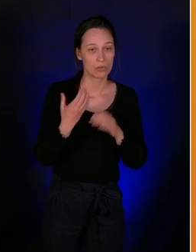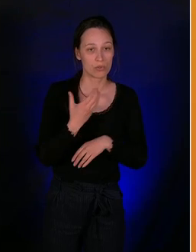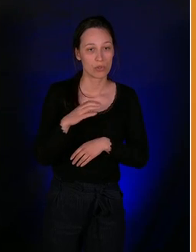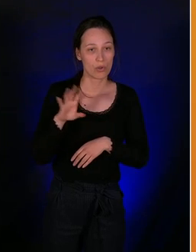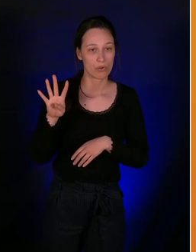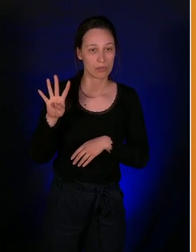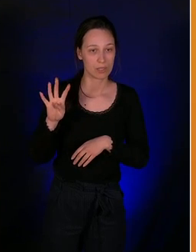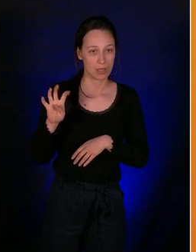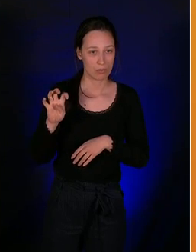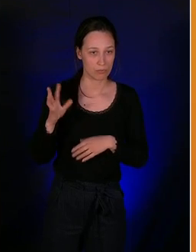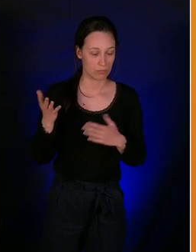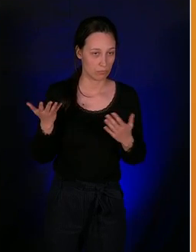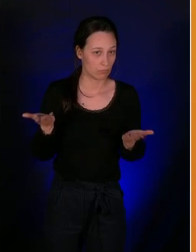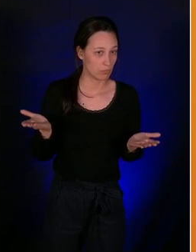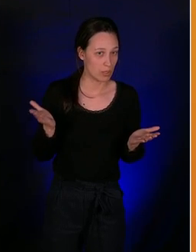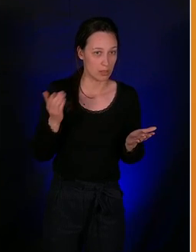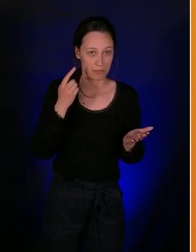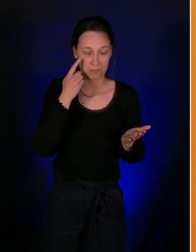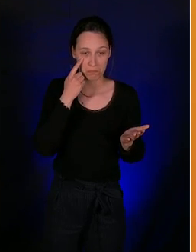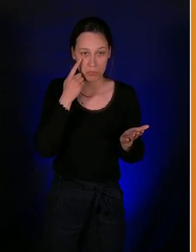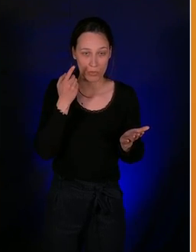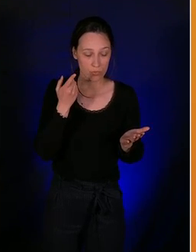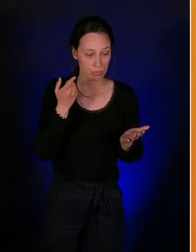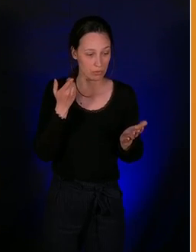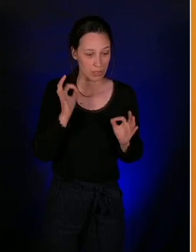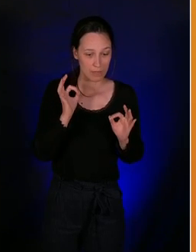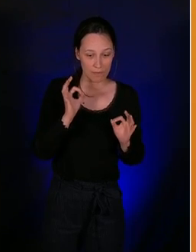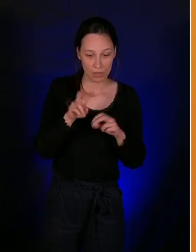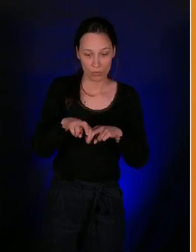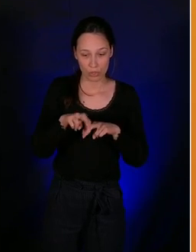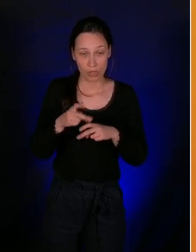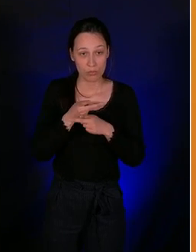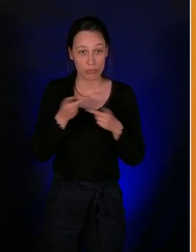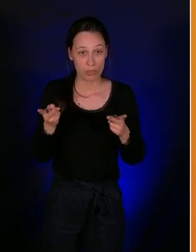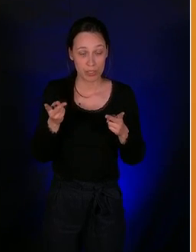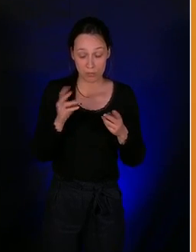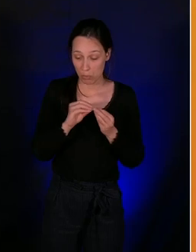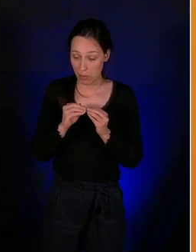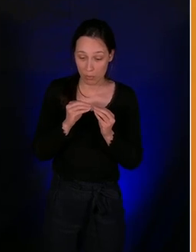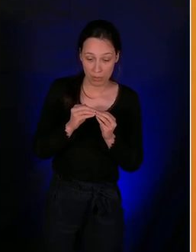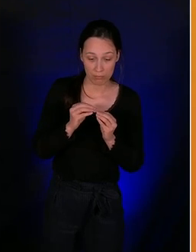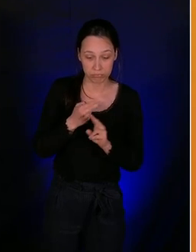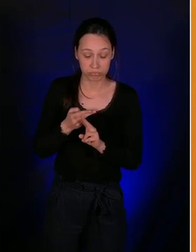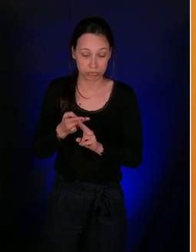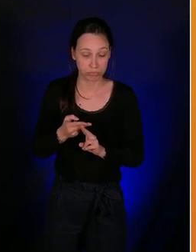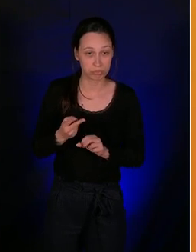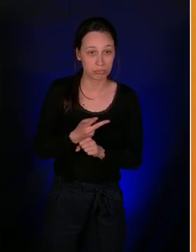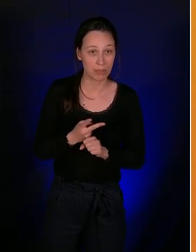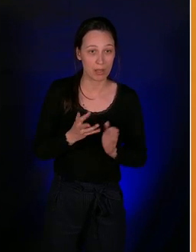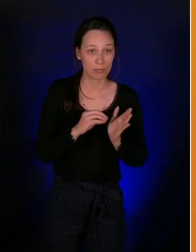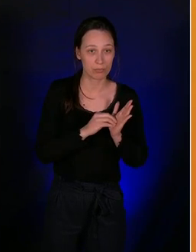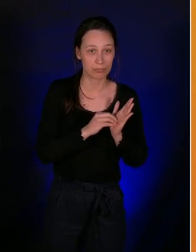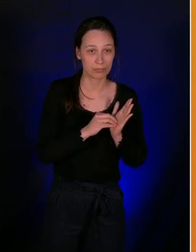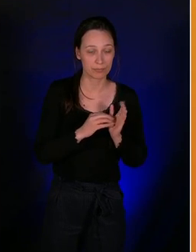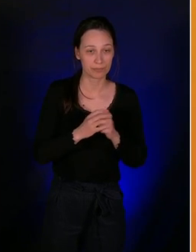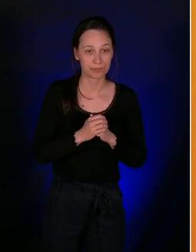part les problèmes de la recherche publique, mais aussi il y a d'autres